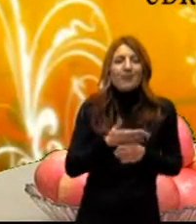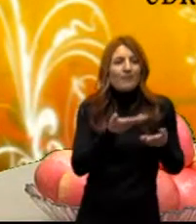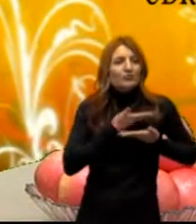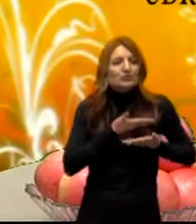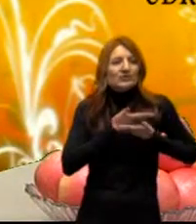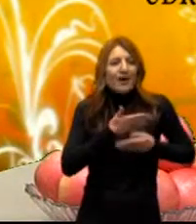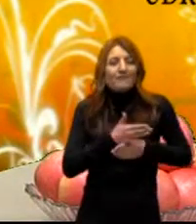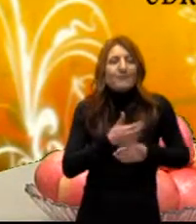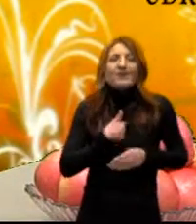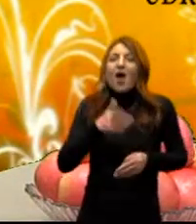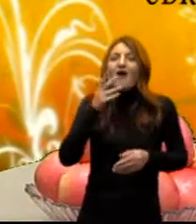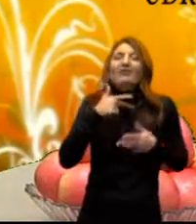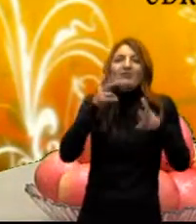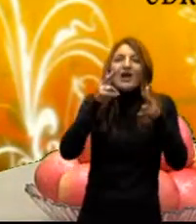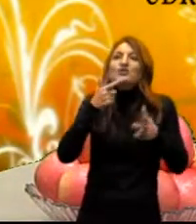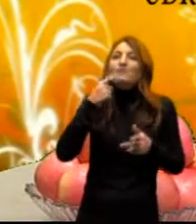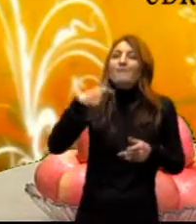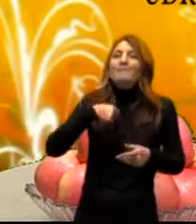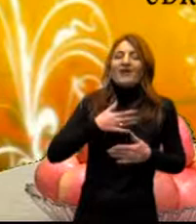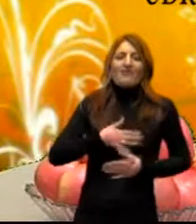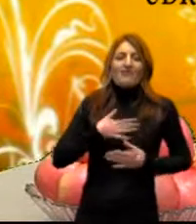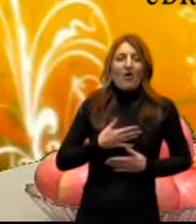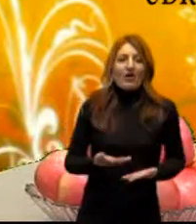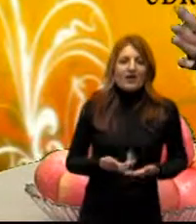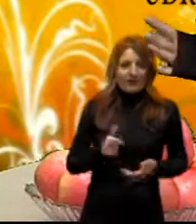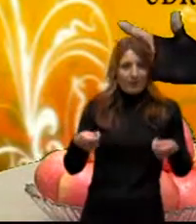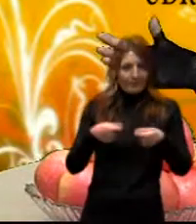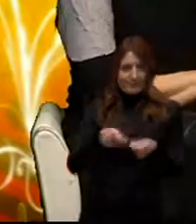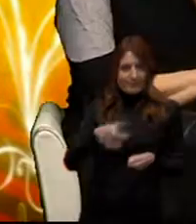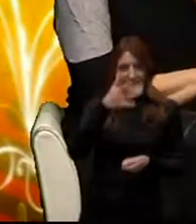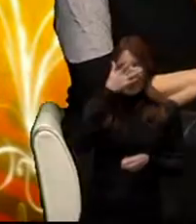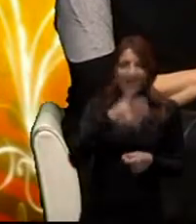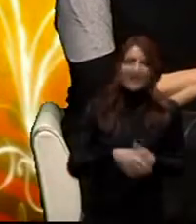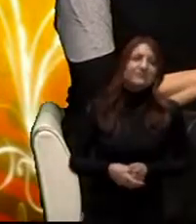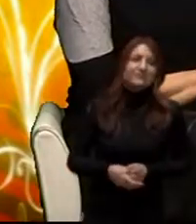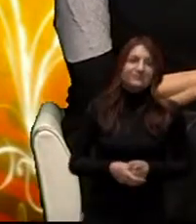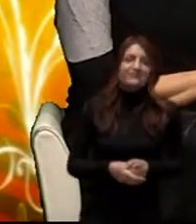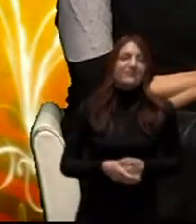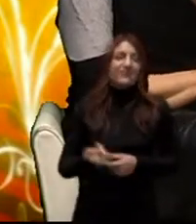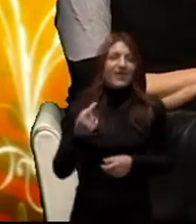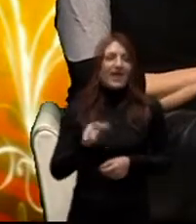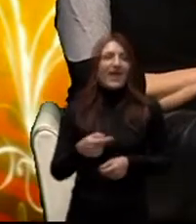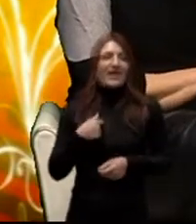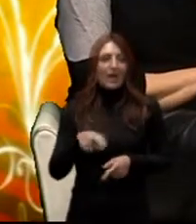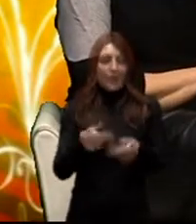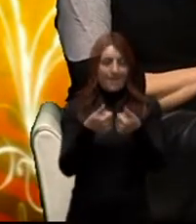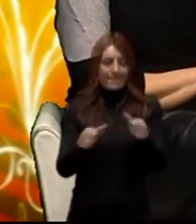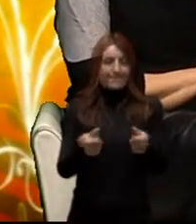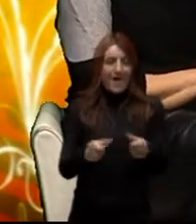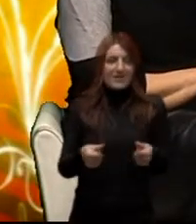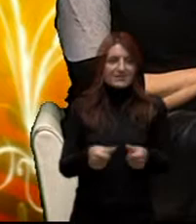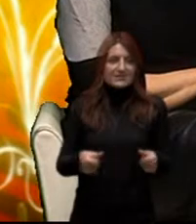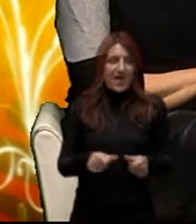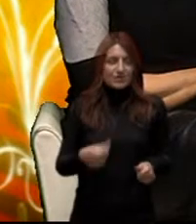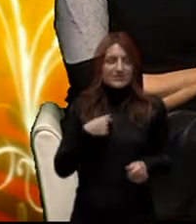životu i ono, hoću da me neko voli. Možda je ta glavobolja benigna. Ja sam zato sad spomenula. Da, ja sam ovdje tu masažu upravo iz tih